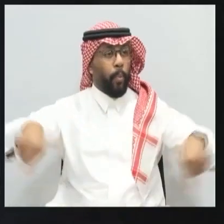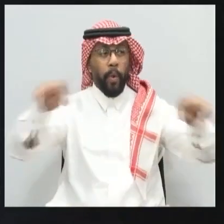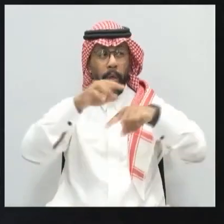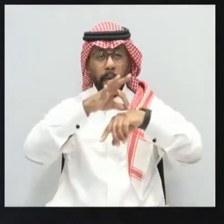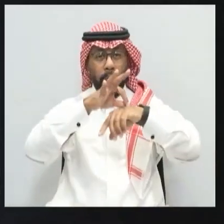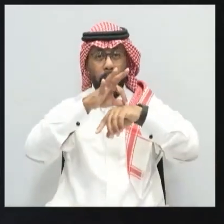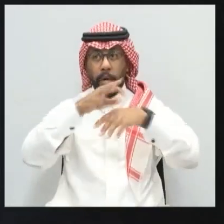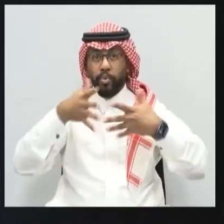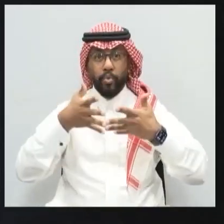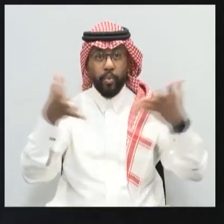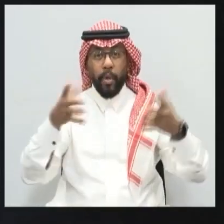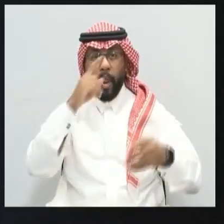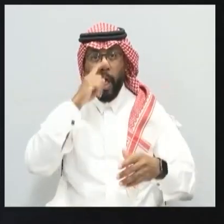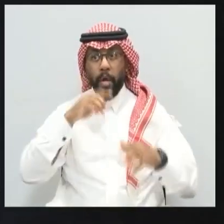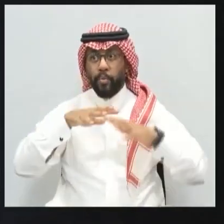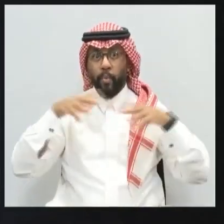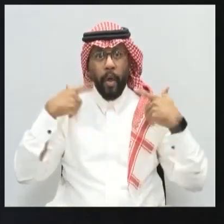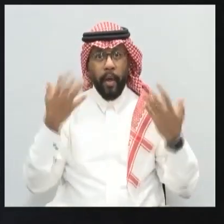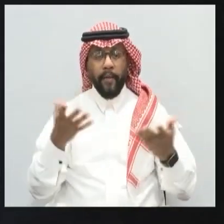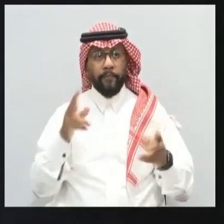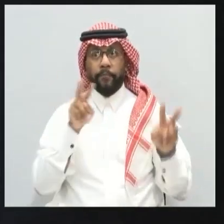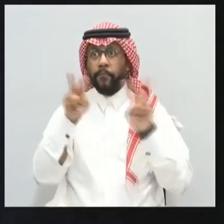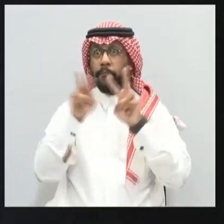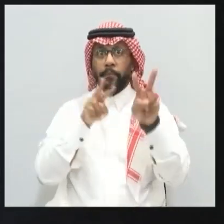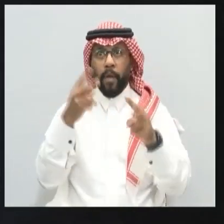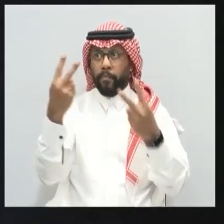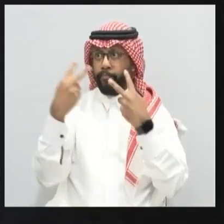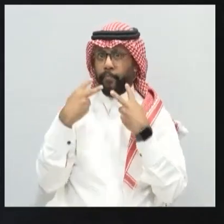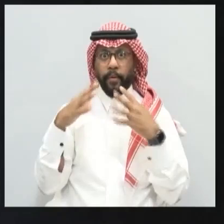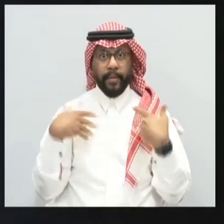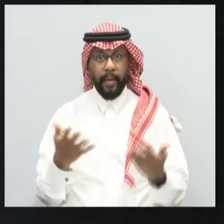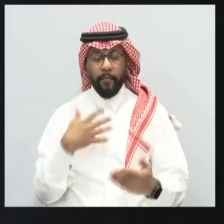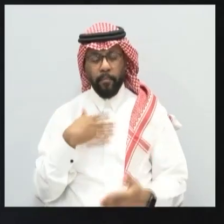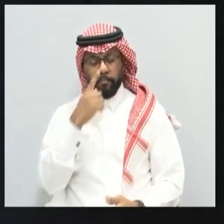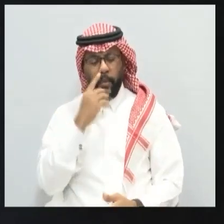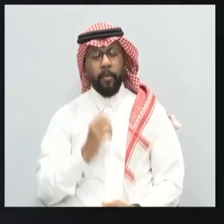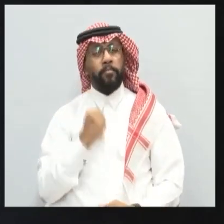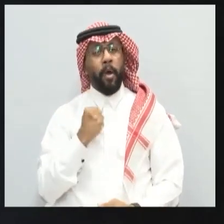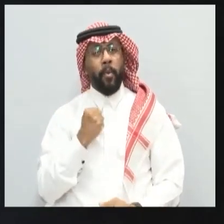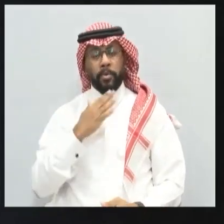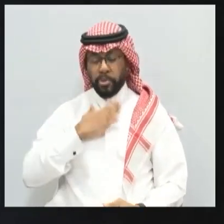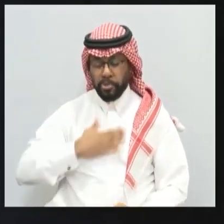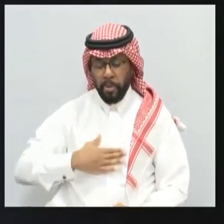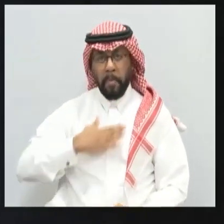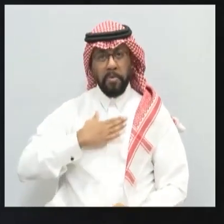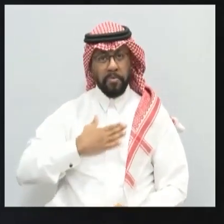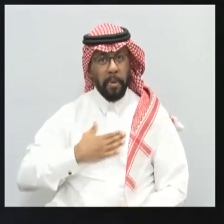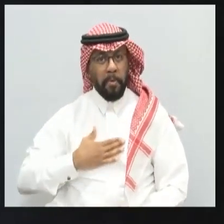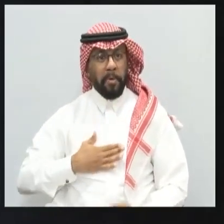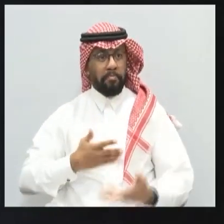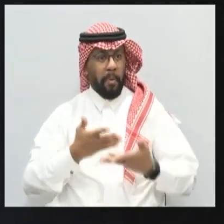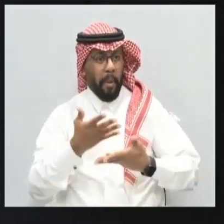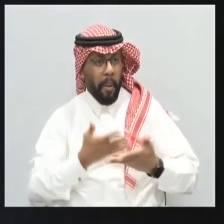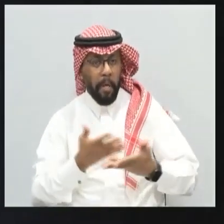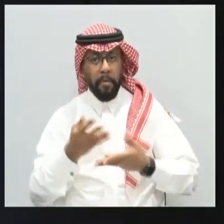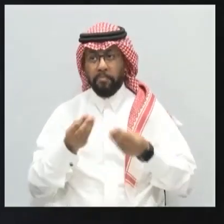ومع العملاء فمن النقاط او السمات المهم جدا معرفتها هو مدى صبره وحلمه على التعامل مع